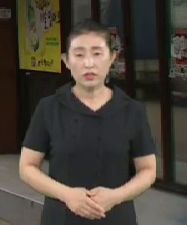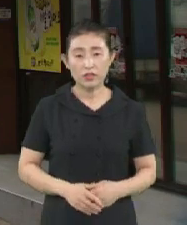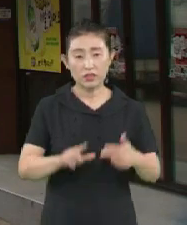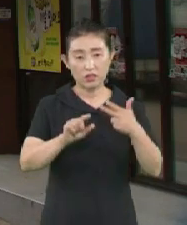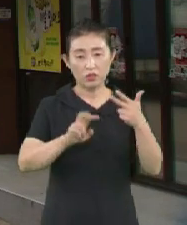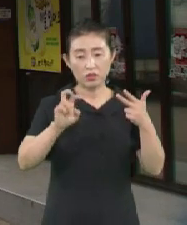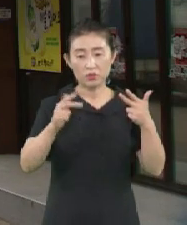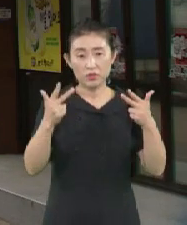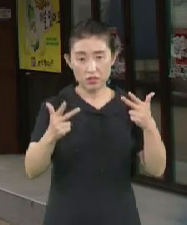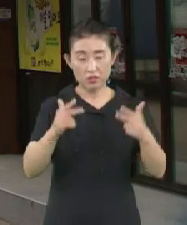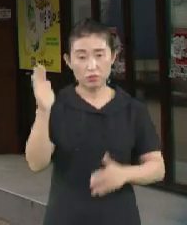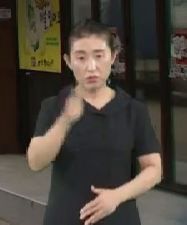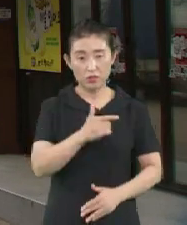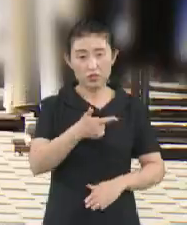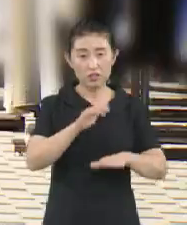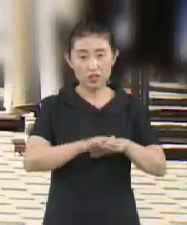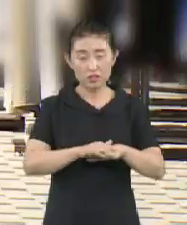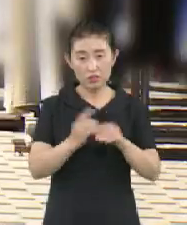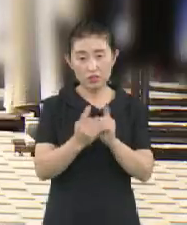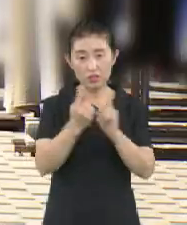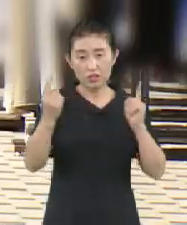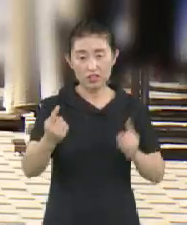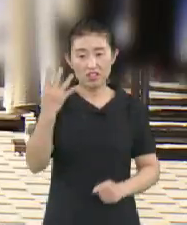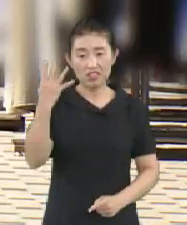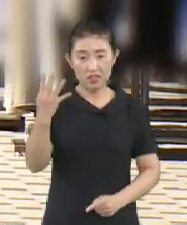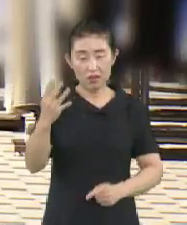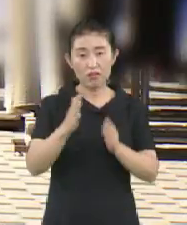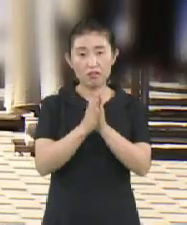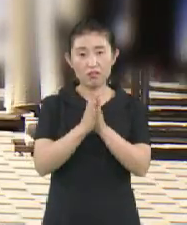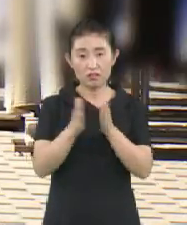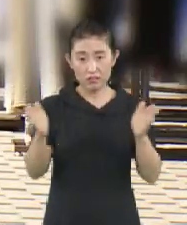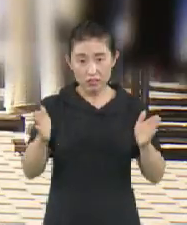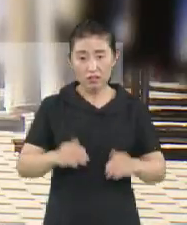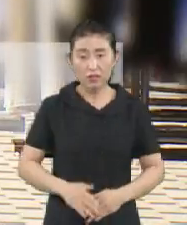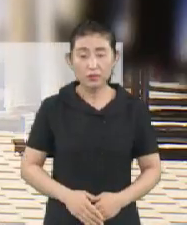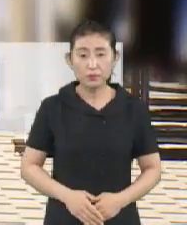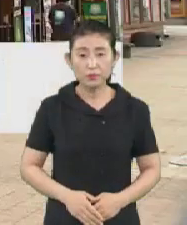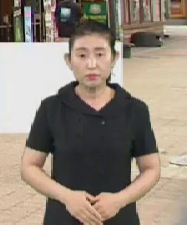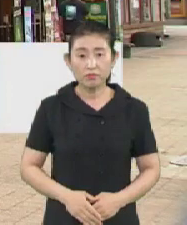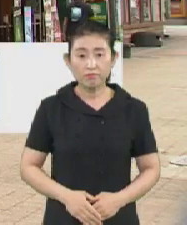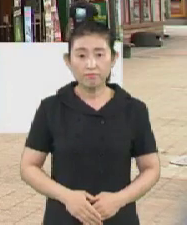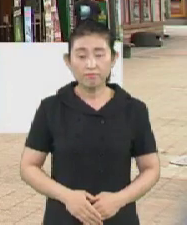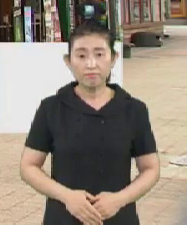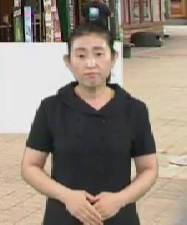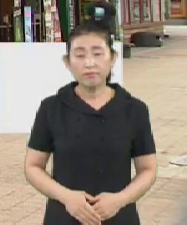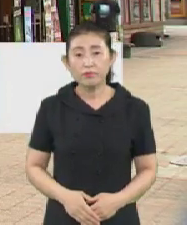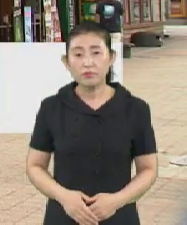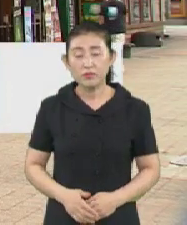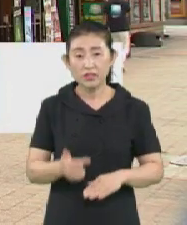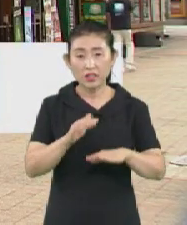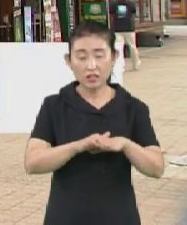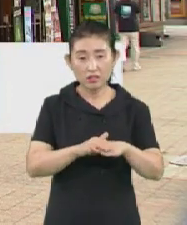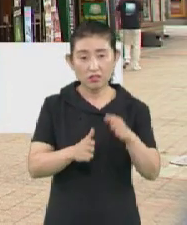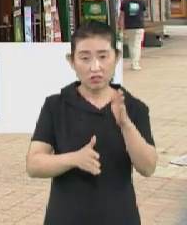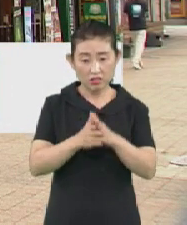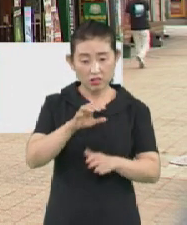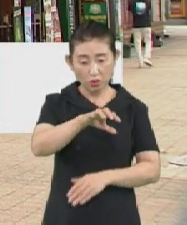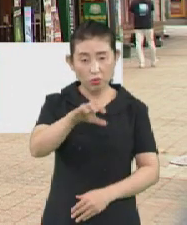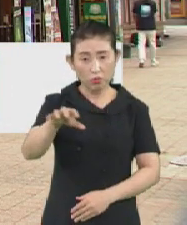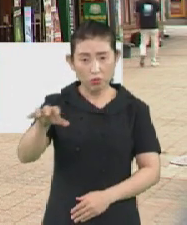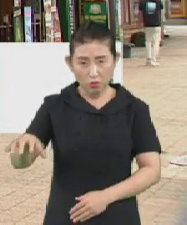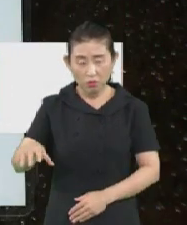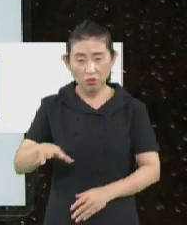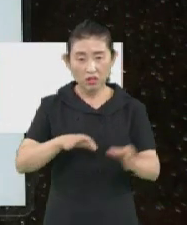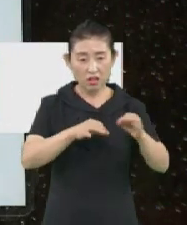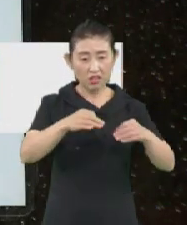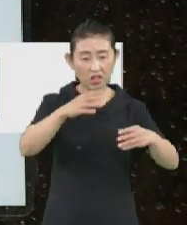지난달 27일부터 시작돼 사회적 거리두기가 4단계로 격상된 지 10여일이 지난 상황. 대전 시내 거리 곳곳에는